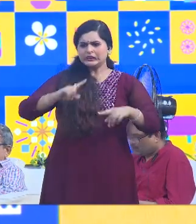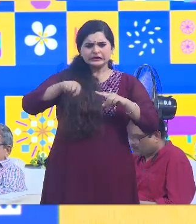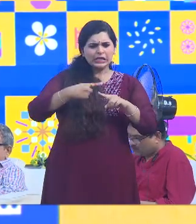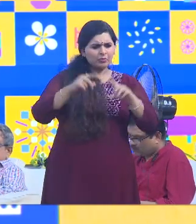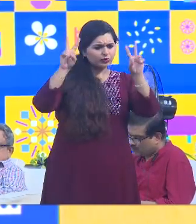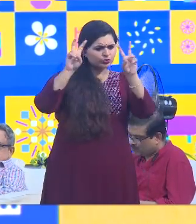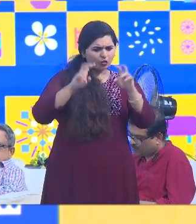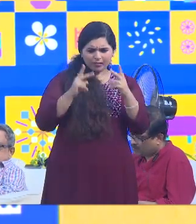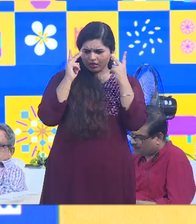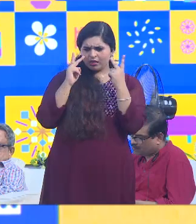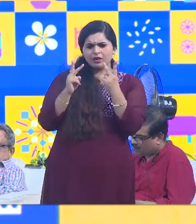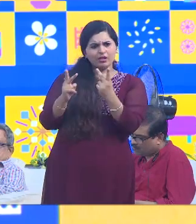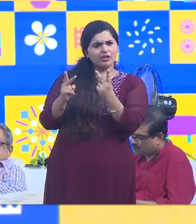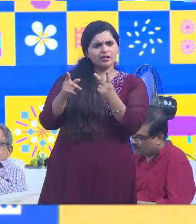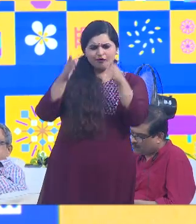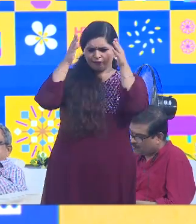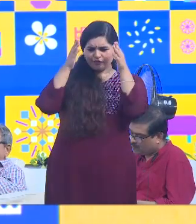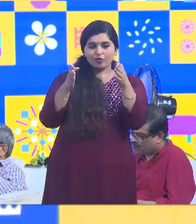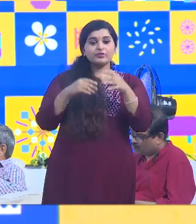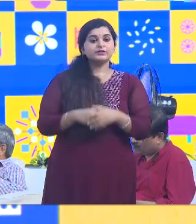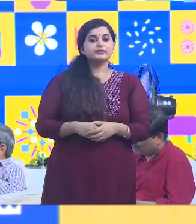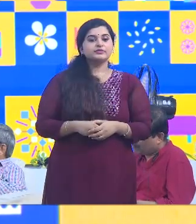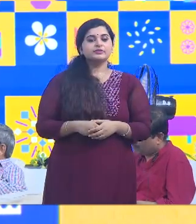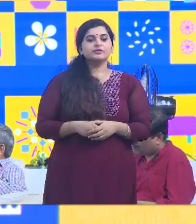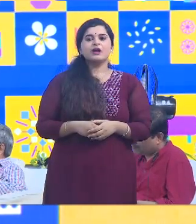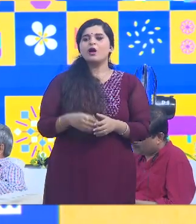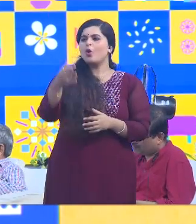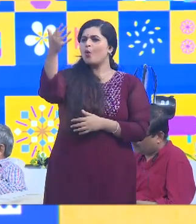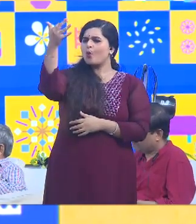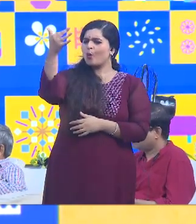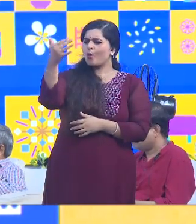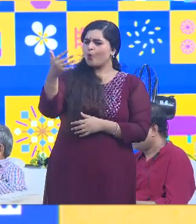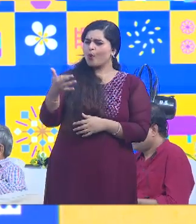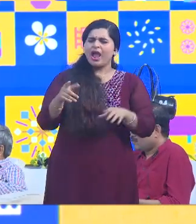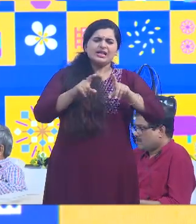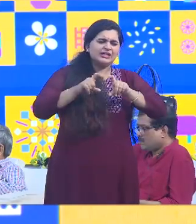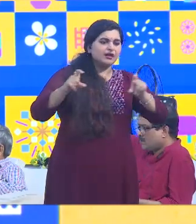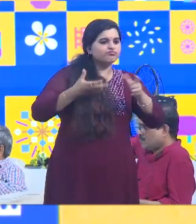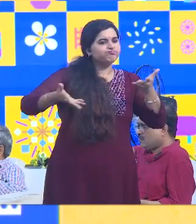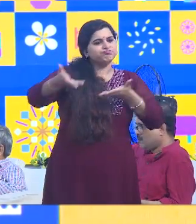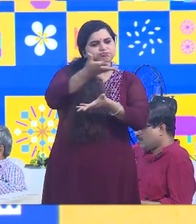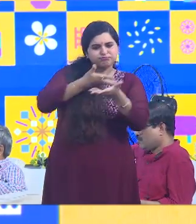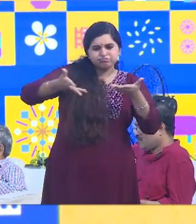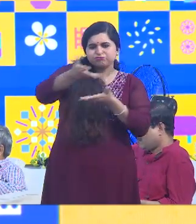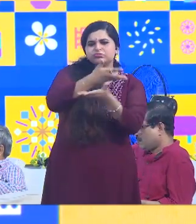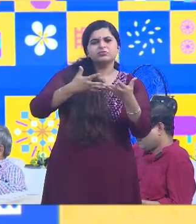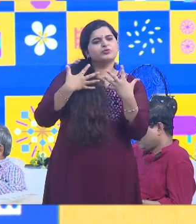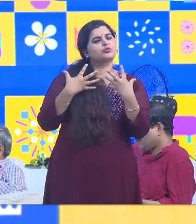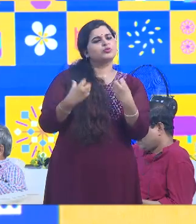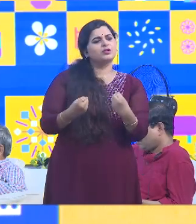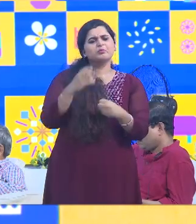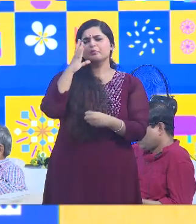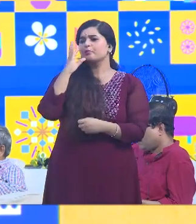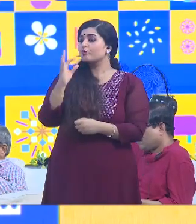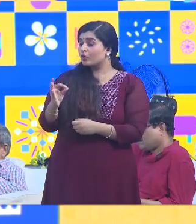focus our attention on. തീർച്ചയായിട്ടും അത്തരത്തിലുള്ള വ്യക്തമായിട്ടുള്ള ചർച്ചകൾ ഇവിടെ അതിന് രൂപം കൊടുക്കേണ്ടത് അത്യാവശ്യമാണ്.